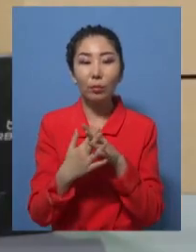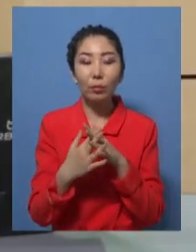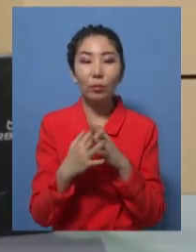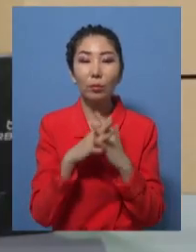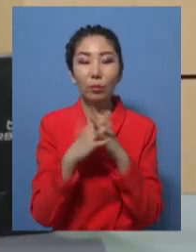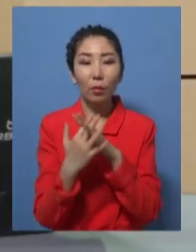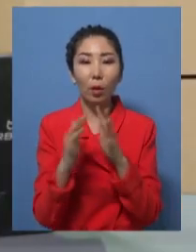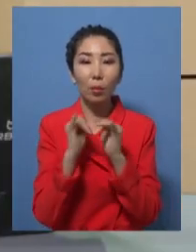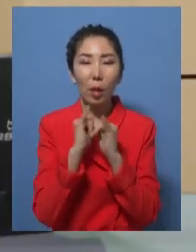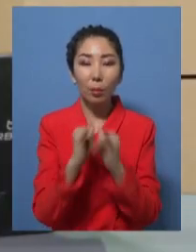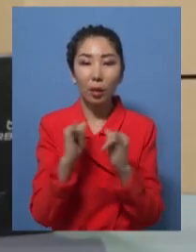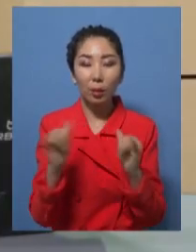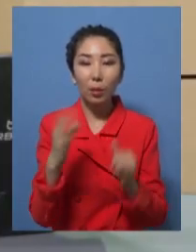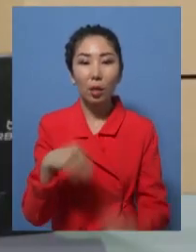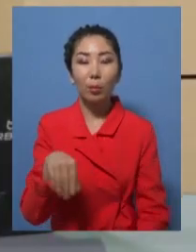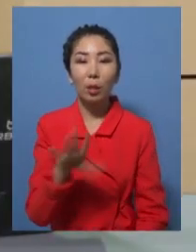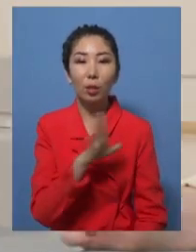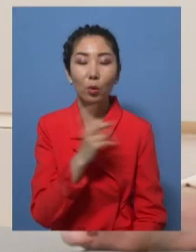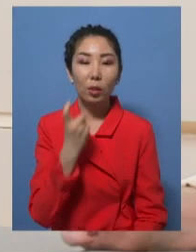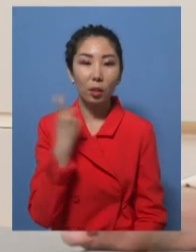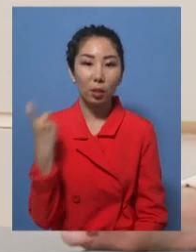ол мал бағым, мал шаруашылығы.